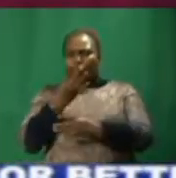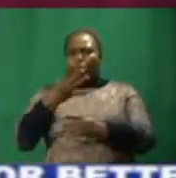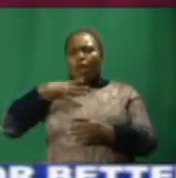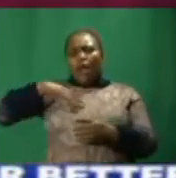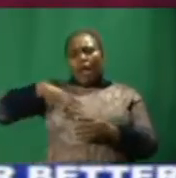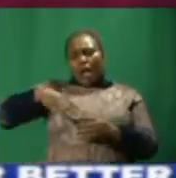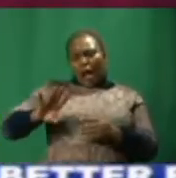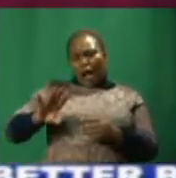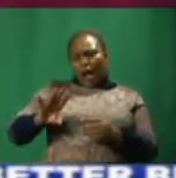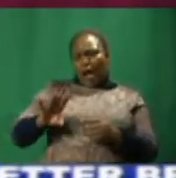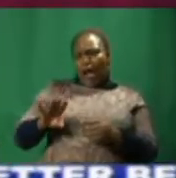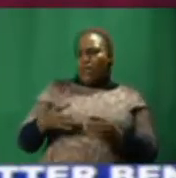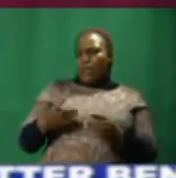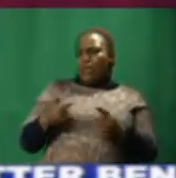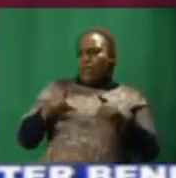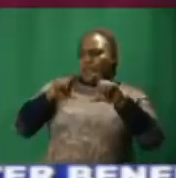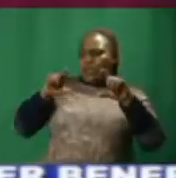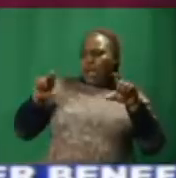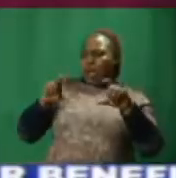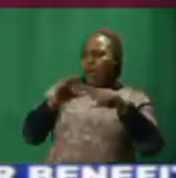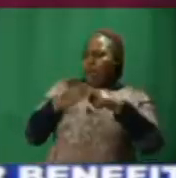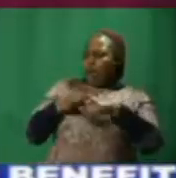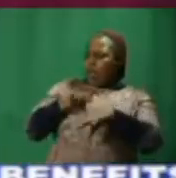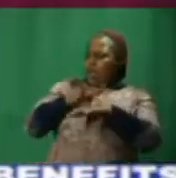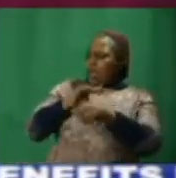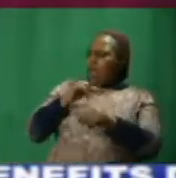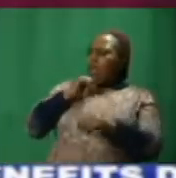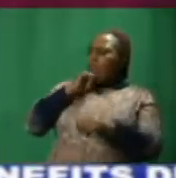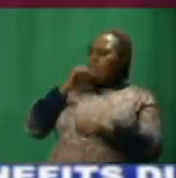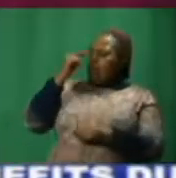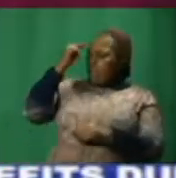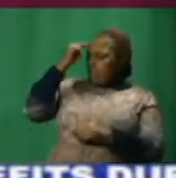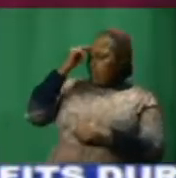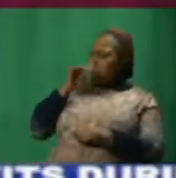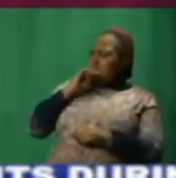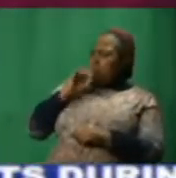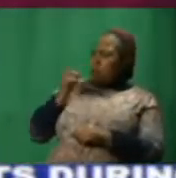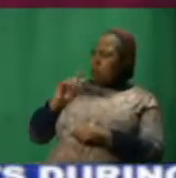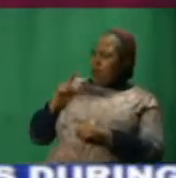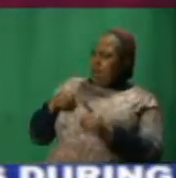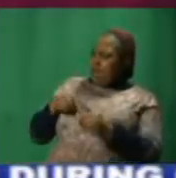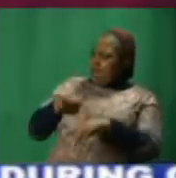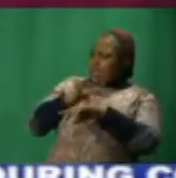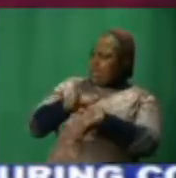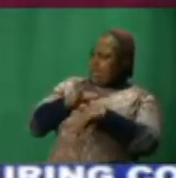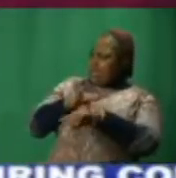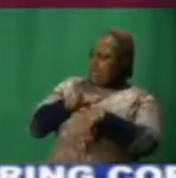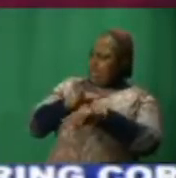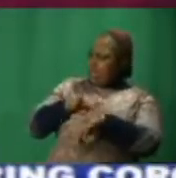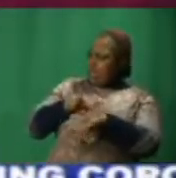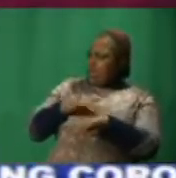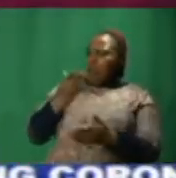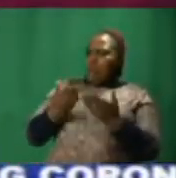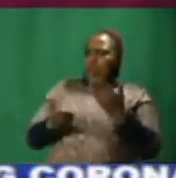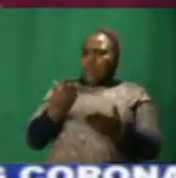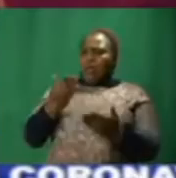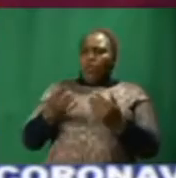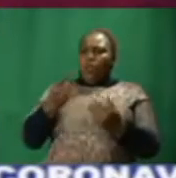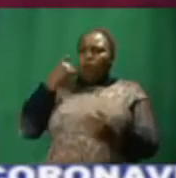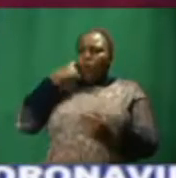ngathi letinye timbawu tekugula thite lokungacondzakali ukuthi kahle kahle kuyini. Uyacala lo mfana Ndlondlo ucala ushisa